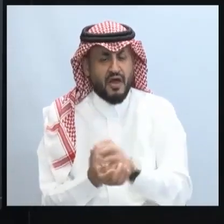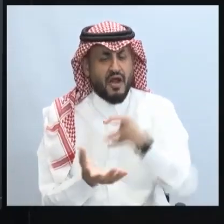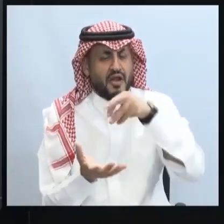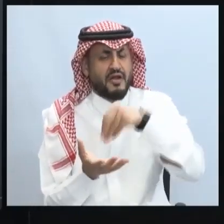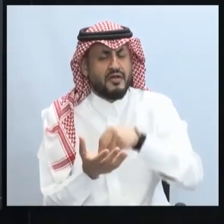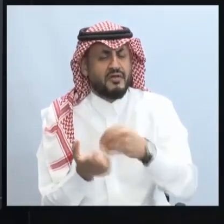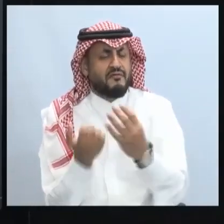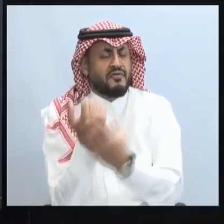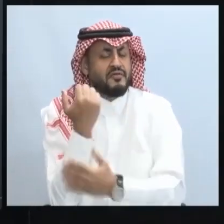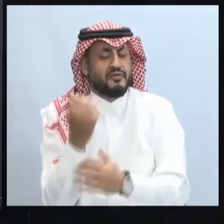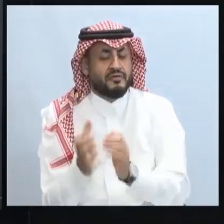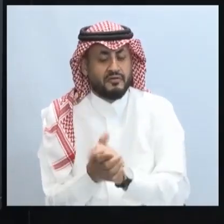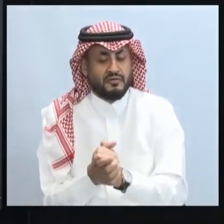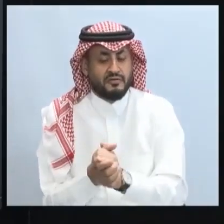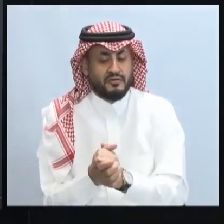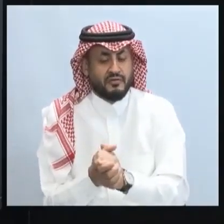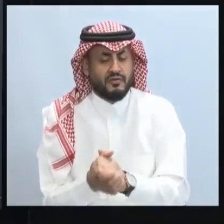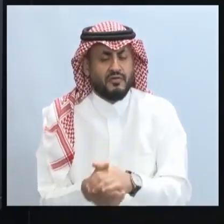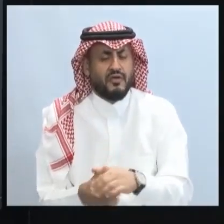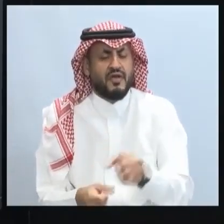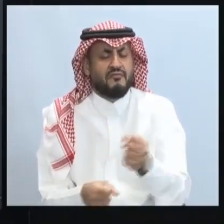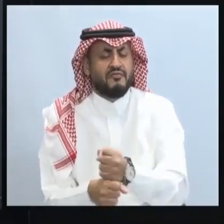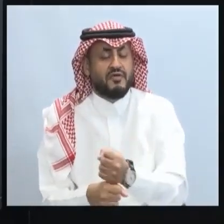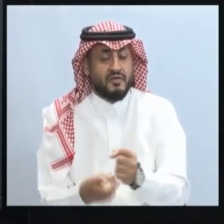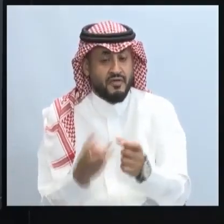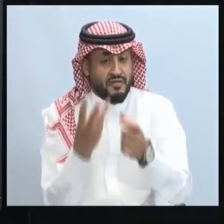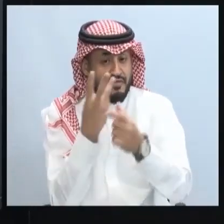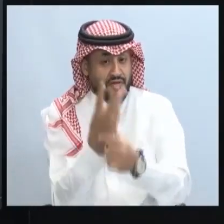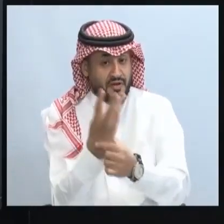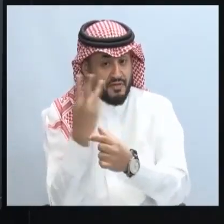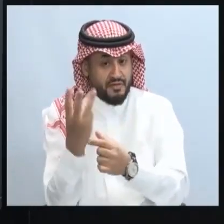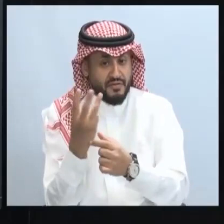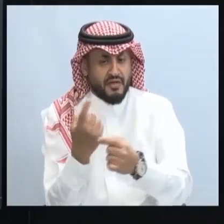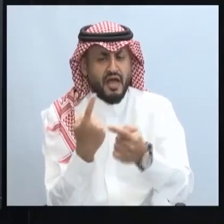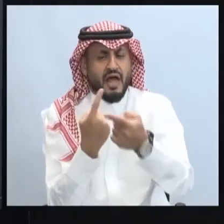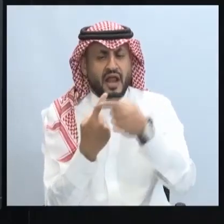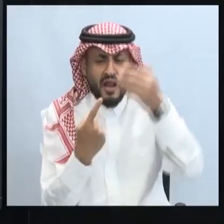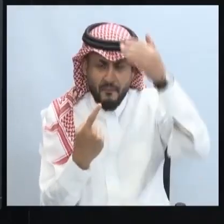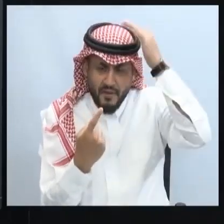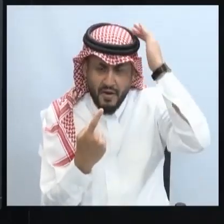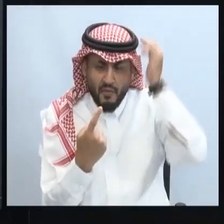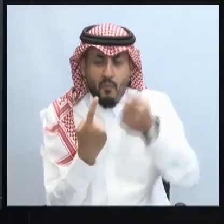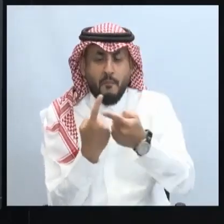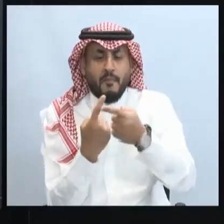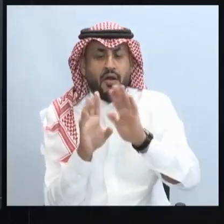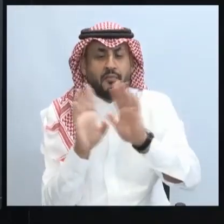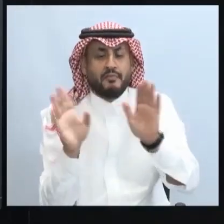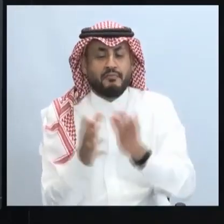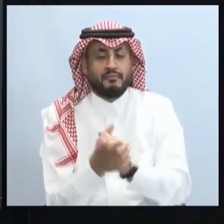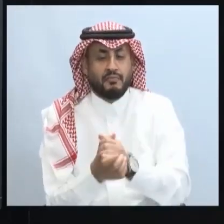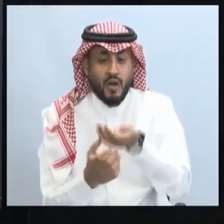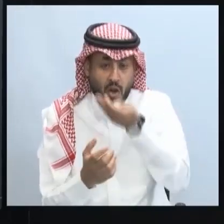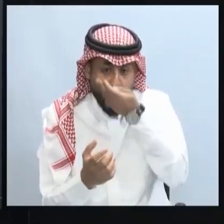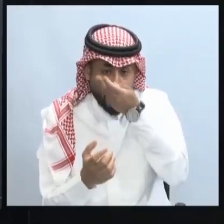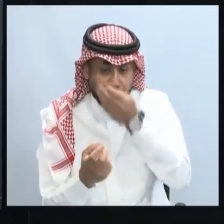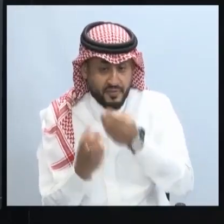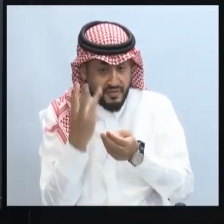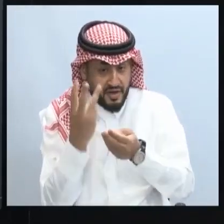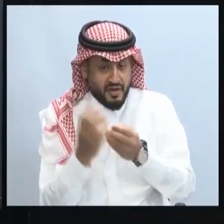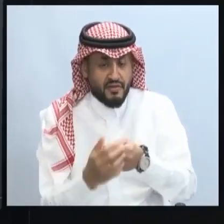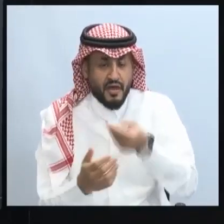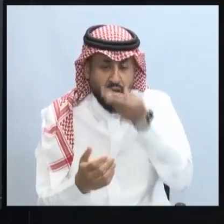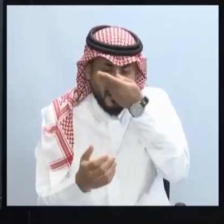اننا نفعل كل شيء ثلاث مرات الا مسح الراس فاننا نتمضمض ثلاثا